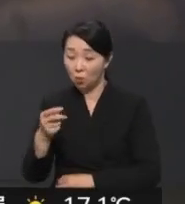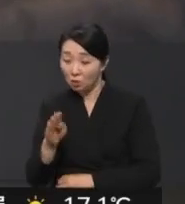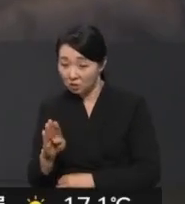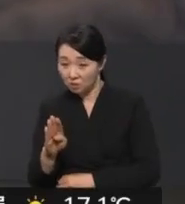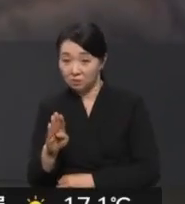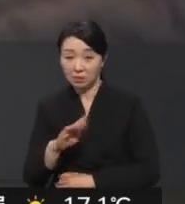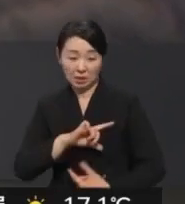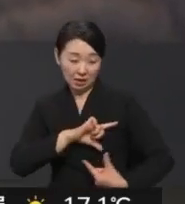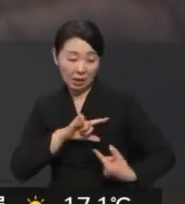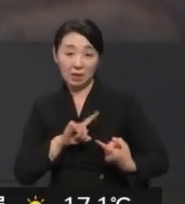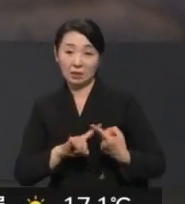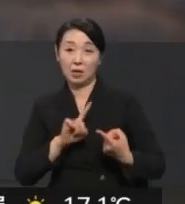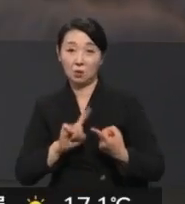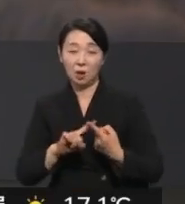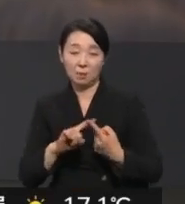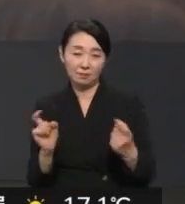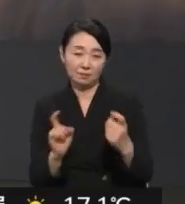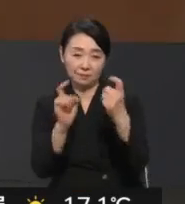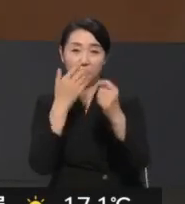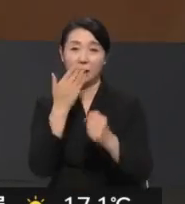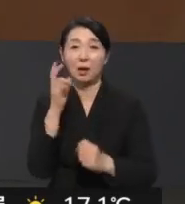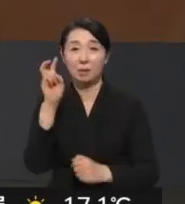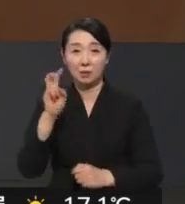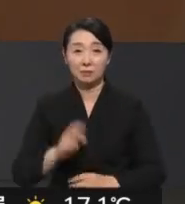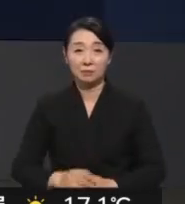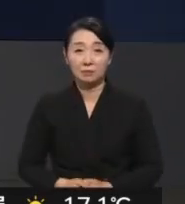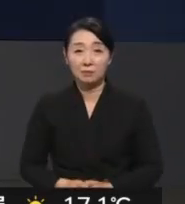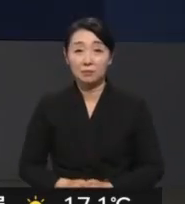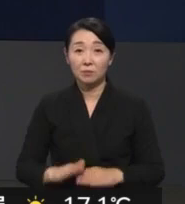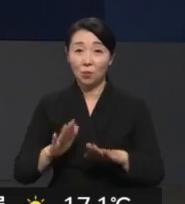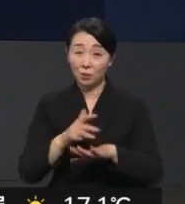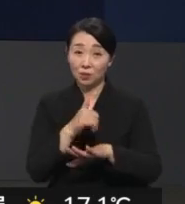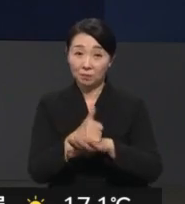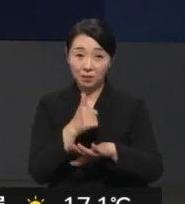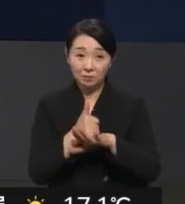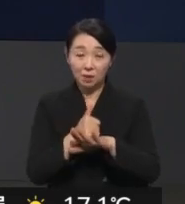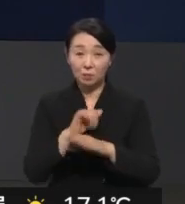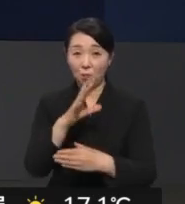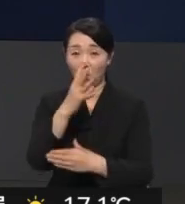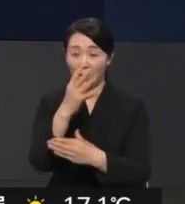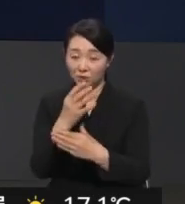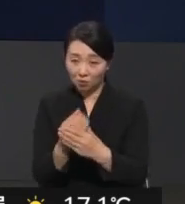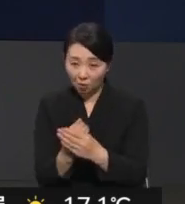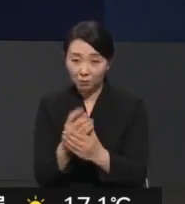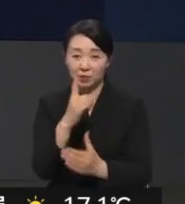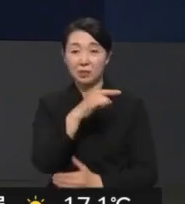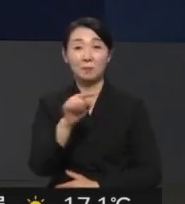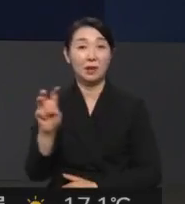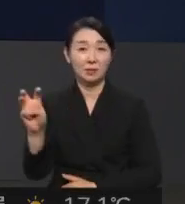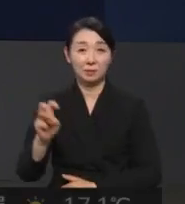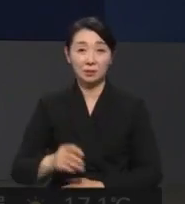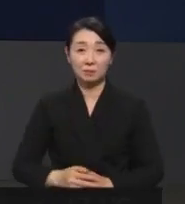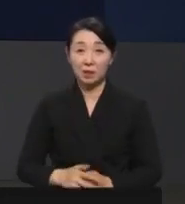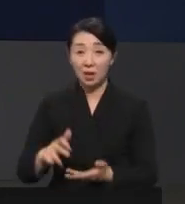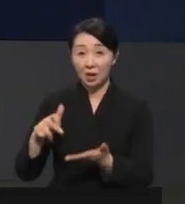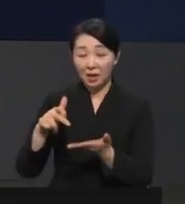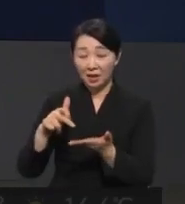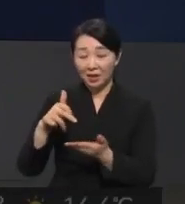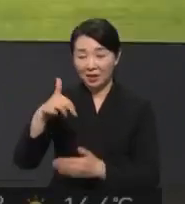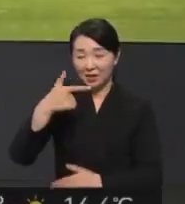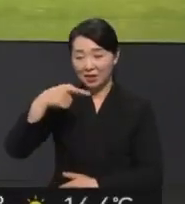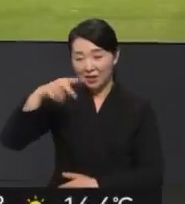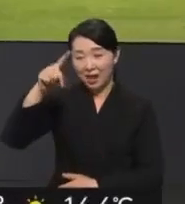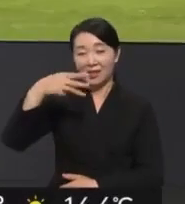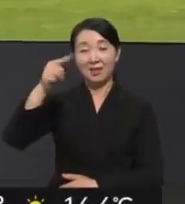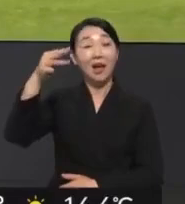한 번 뜨거운 공방 벌어질 것으로 보입니다. 네, 오늘의 마지막 픽은 월드컵 D-30입니다. 카타르 월드컵이